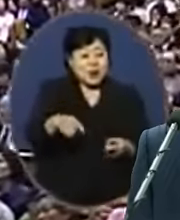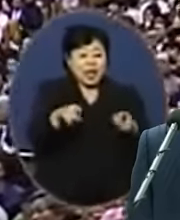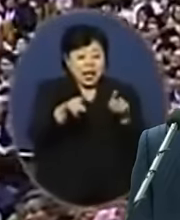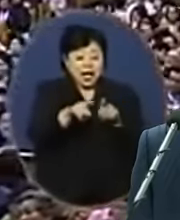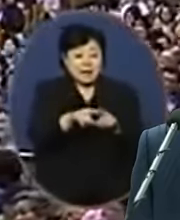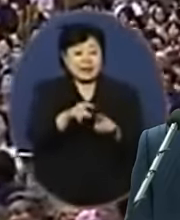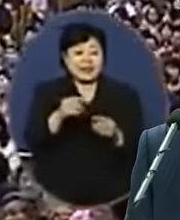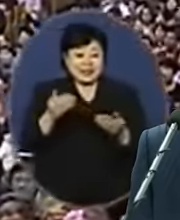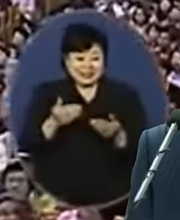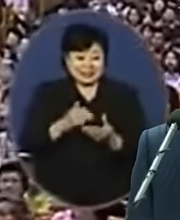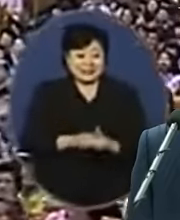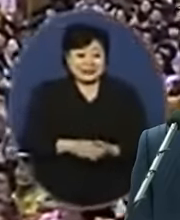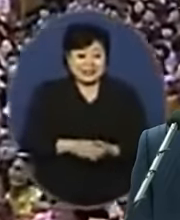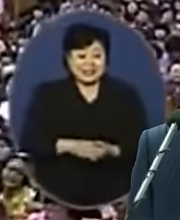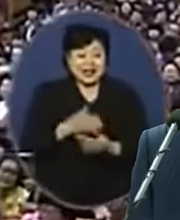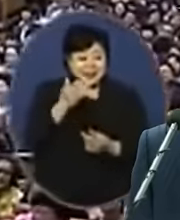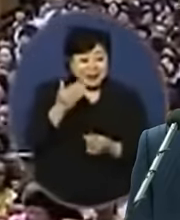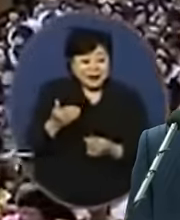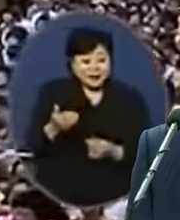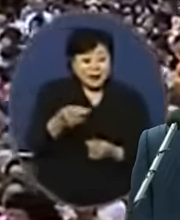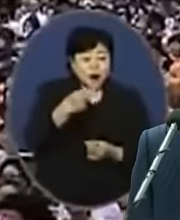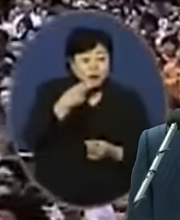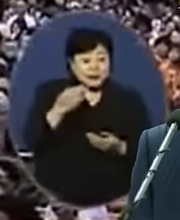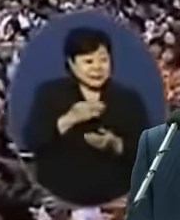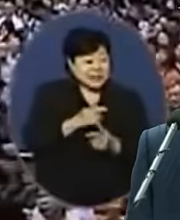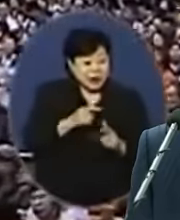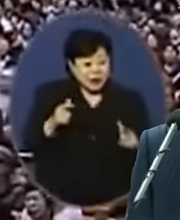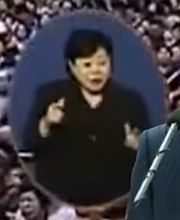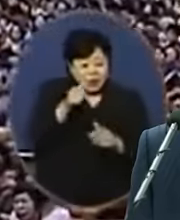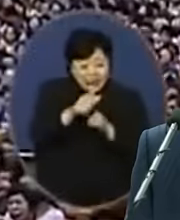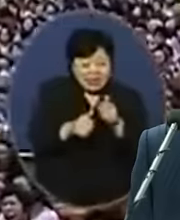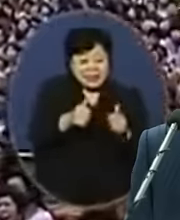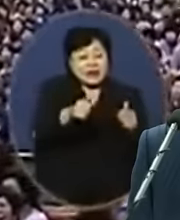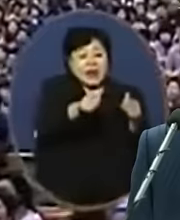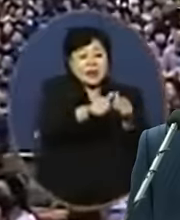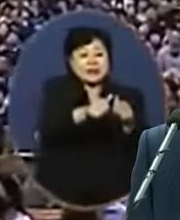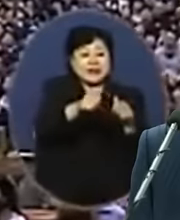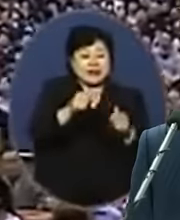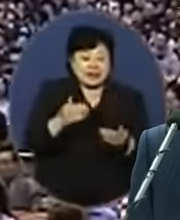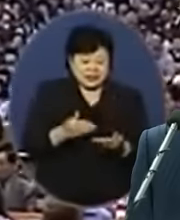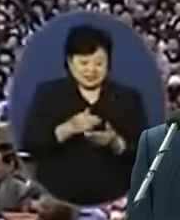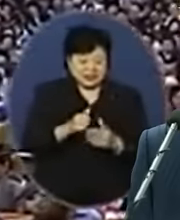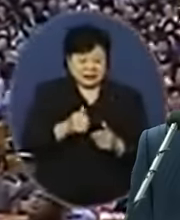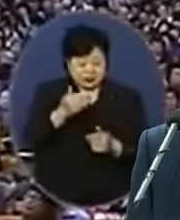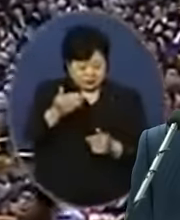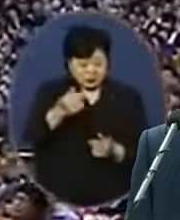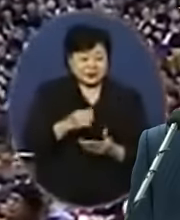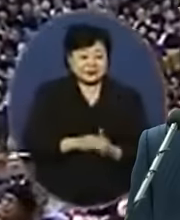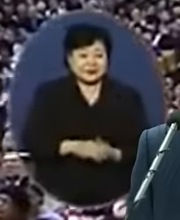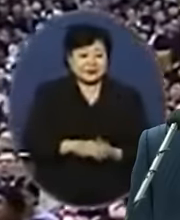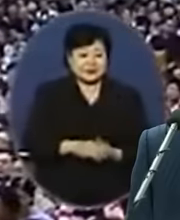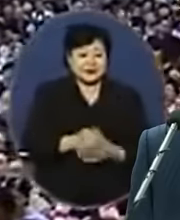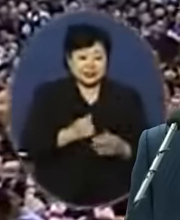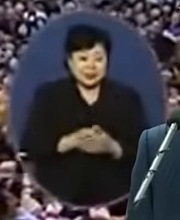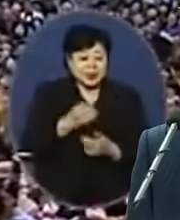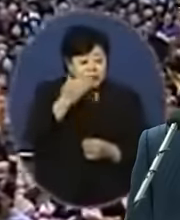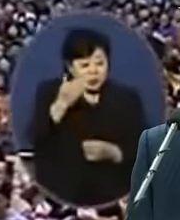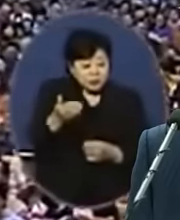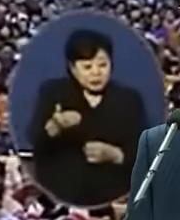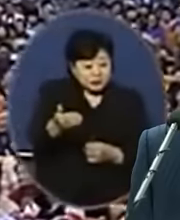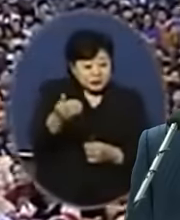함께 일하시는 것입니다. 여러분 없이 일하지 않습니다. 하나님과 함께 일하는 자들이 바로 여러분 것입니다. 그러므로